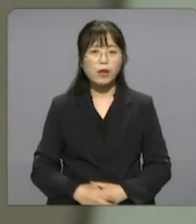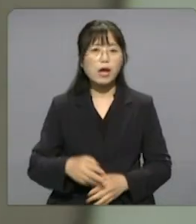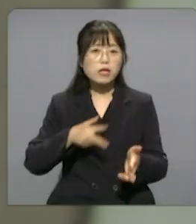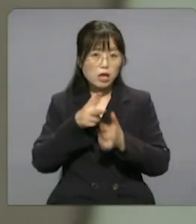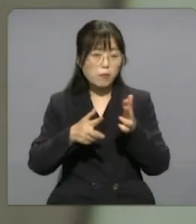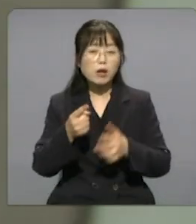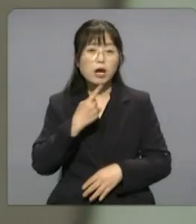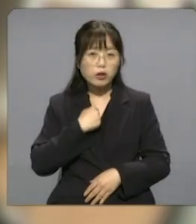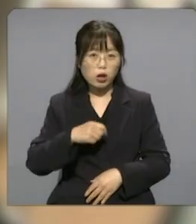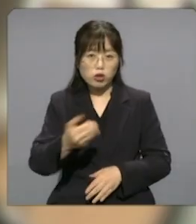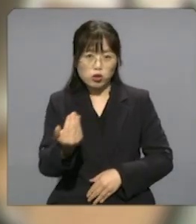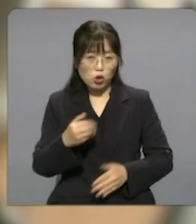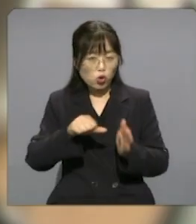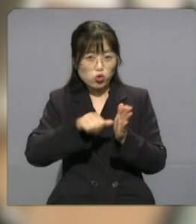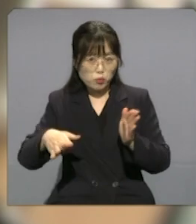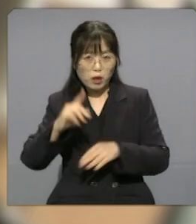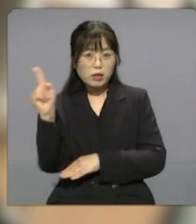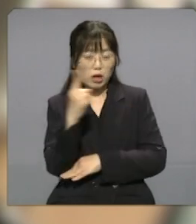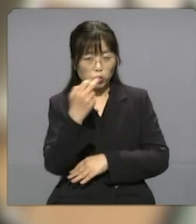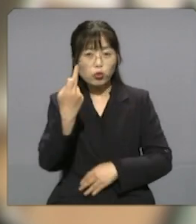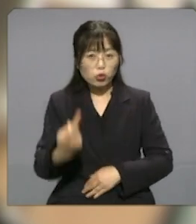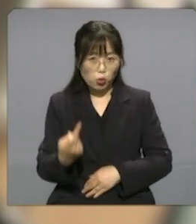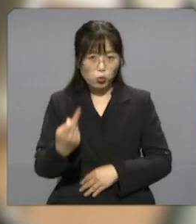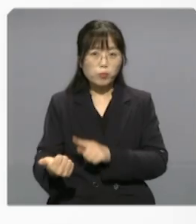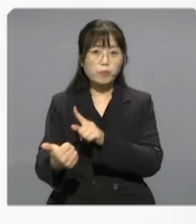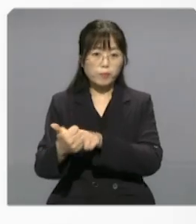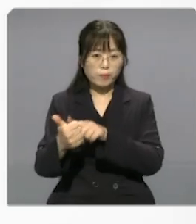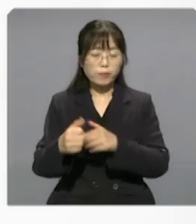사업을 하던 전 유명 야구 선수의 동생 A씨.